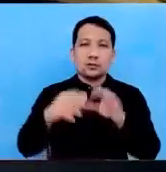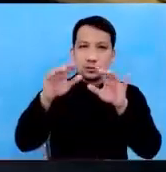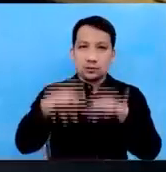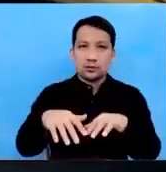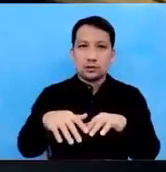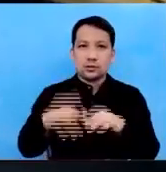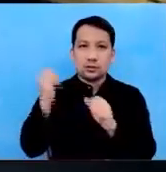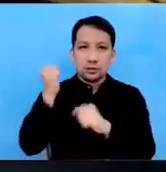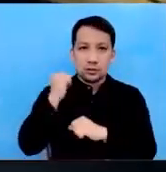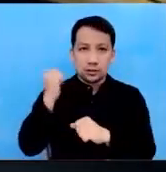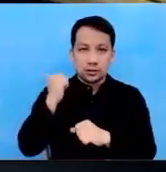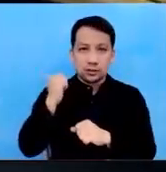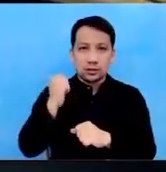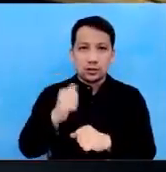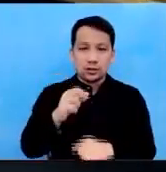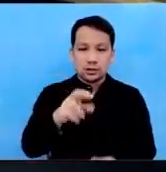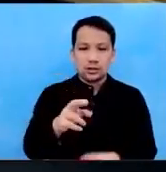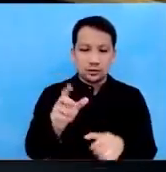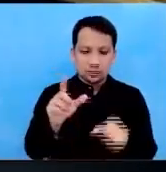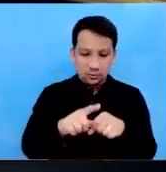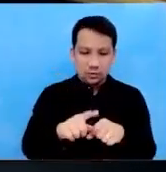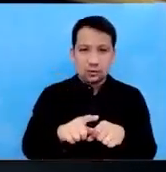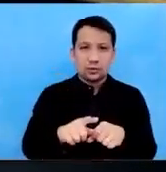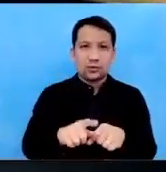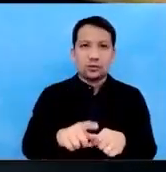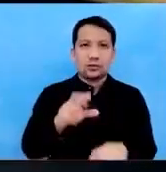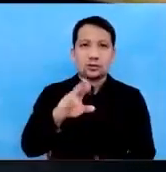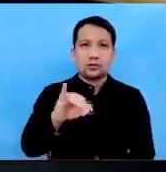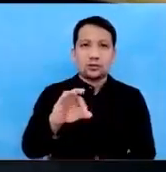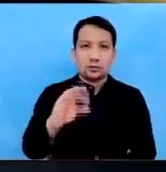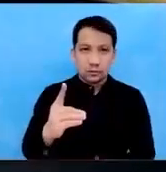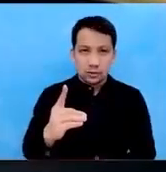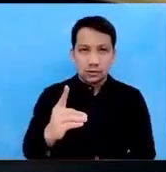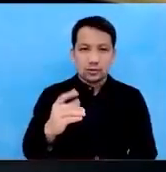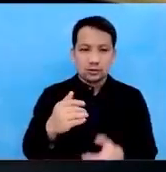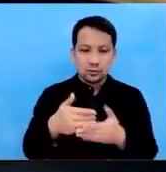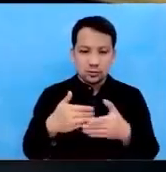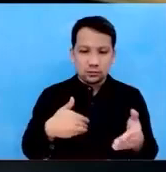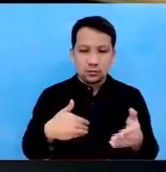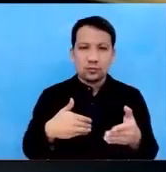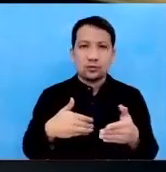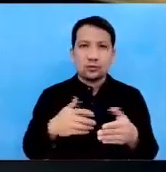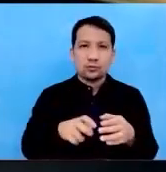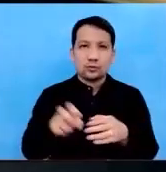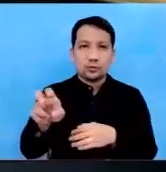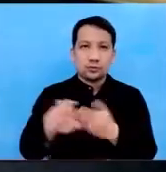merong may laman ang kanilang RFID bago ito sila bumiyahe, bok, pabalik